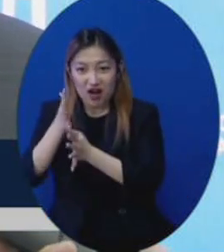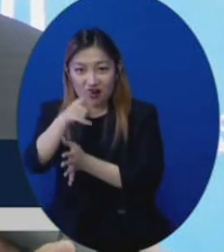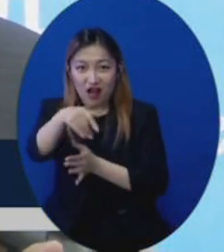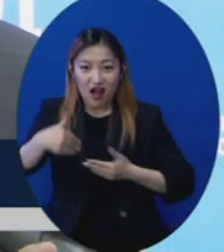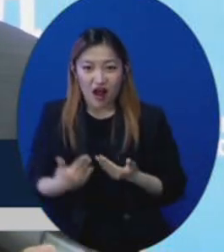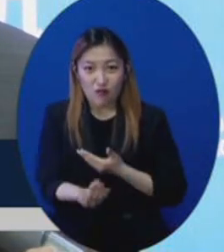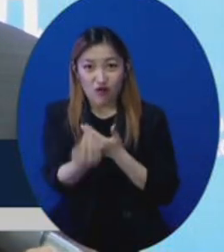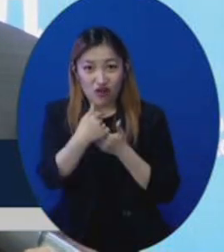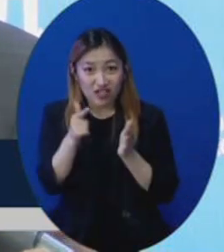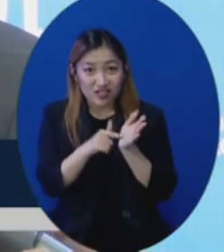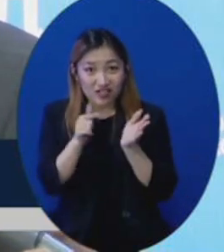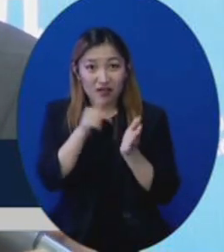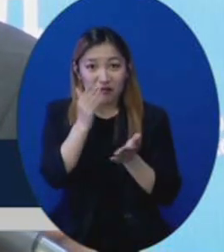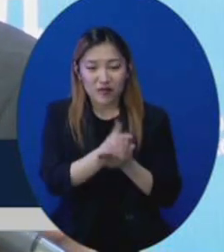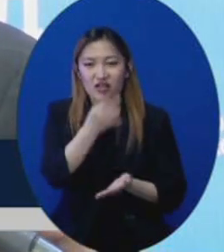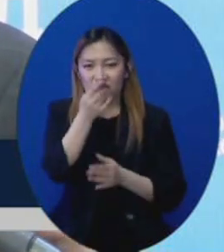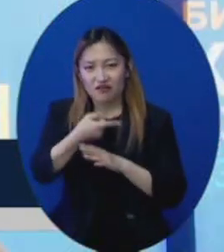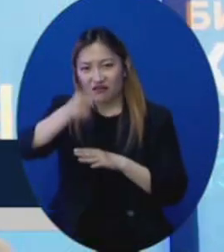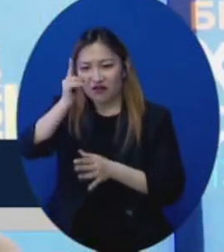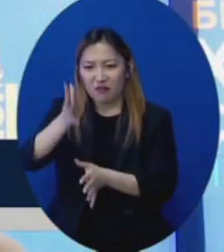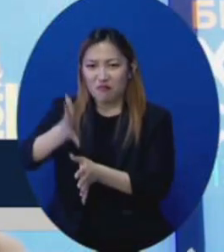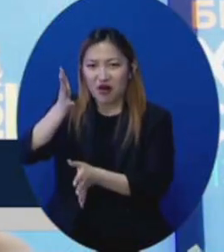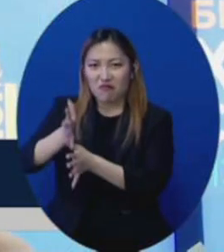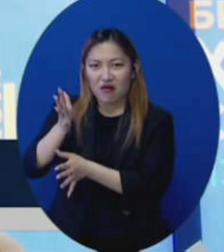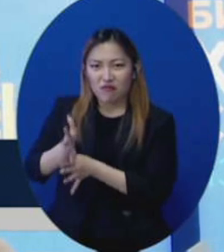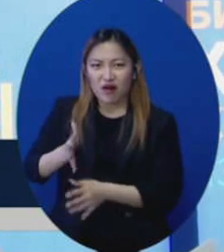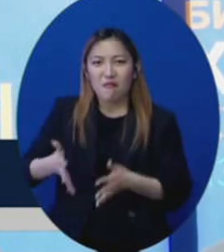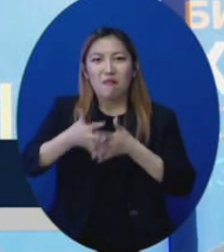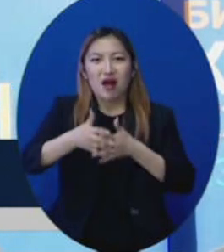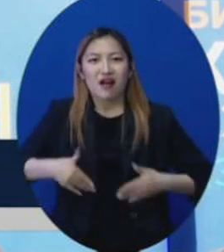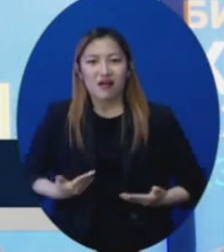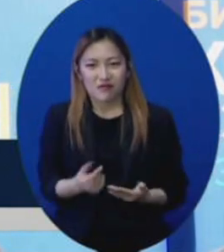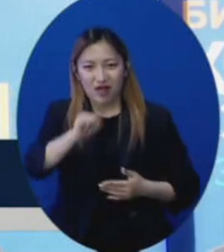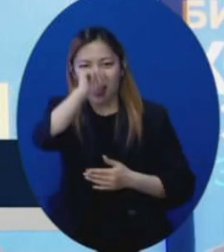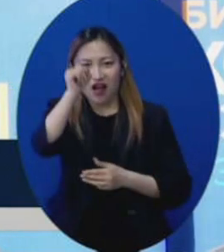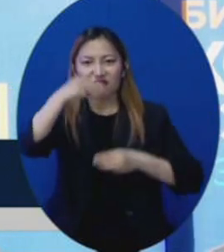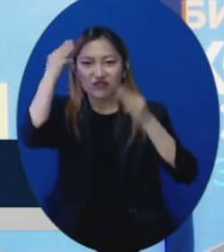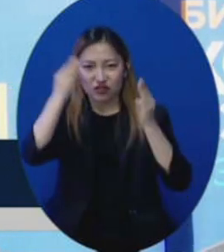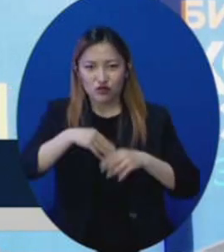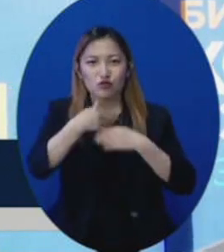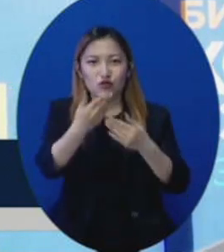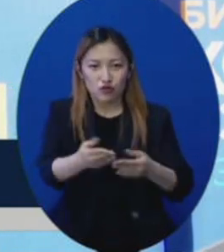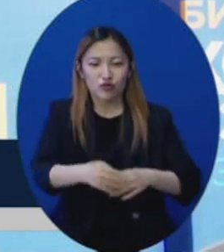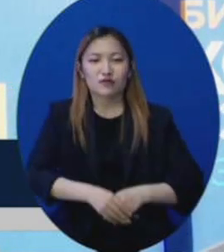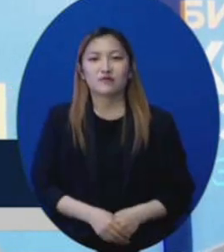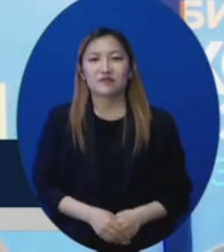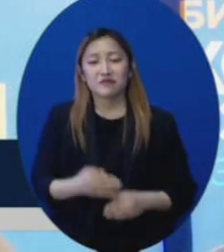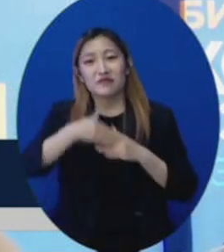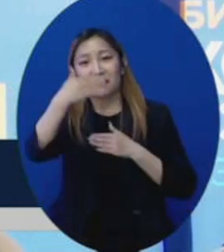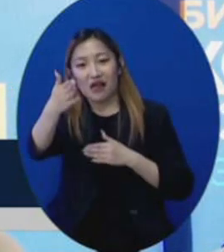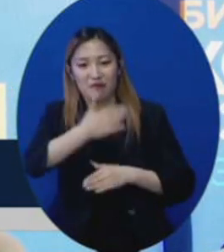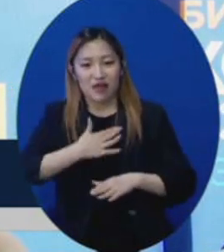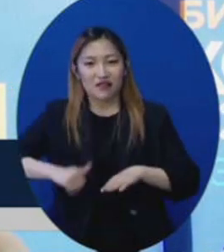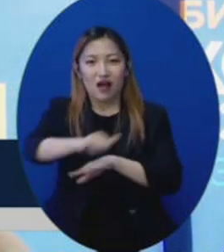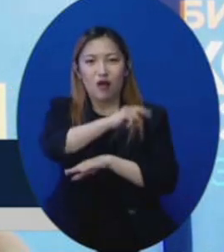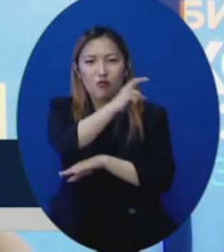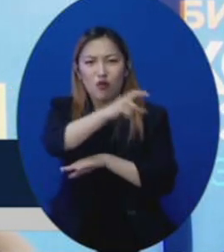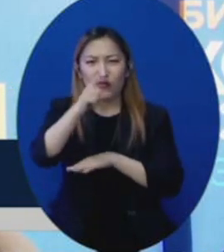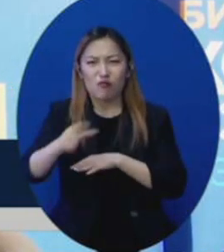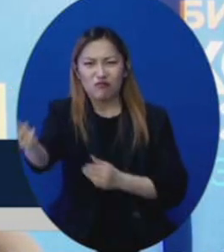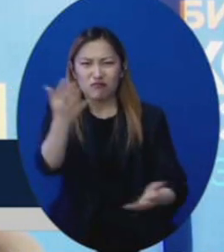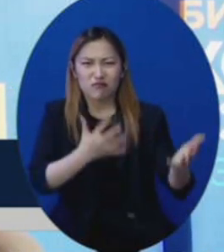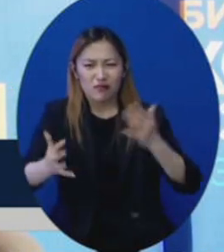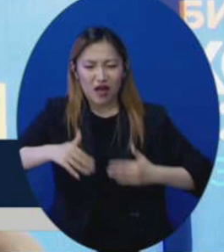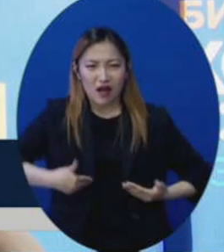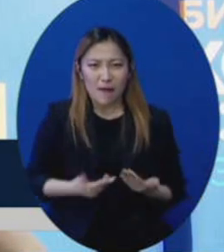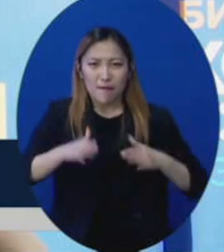Тийм учраас бол одоо энэ байрны асуудлыг шийднэ. Цаашдаа энэ Дорногов аймаг дээр маш олон хүн одоо ирж амьдрах ийм одоо болцоо боломжтой аймаг байж